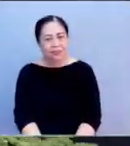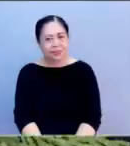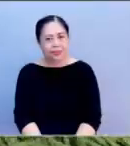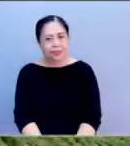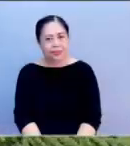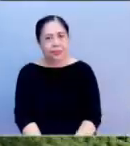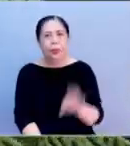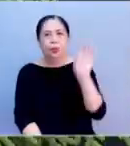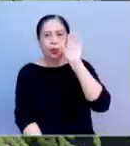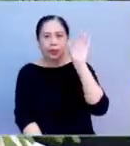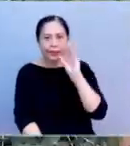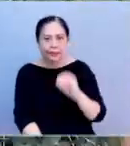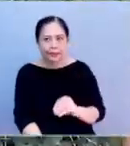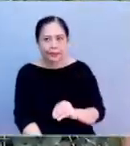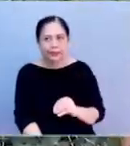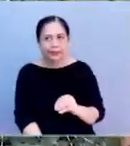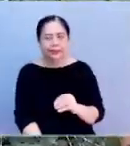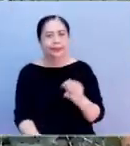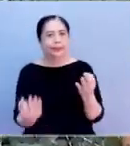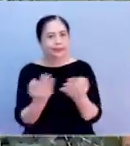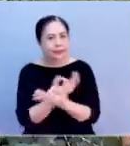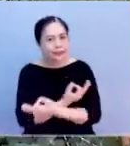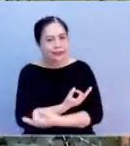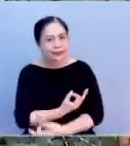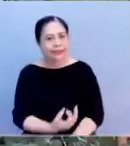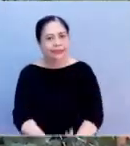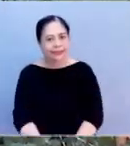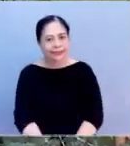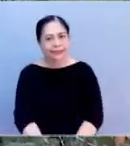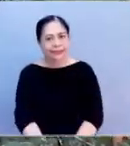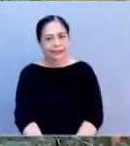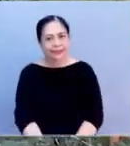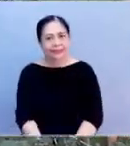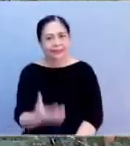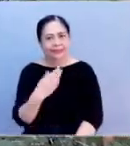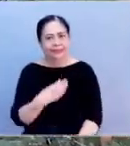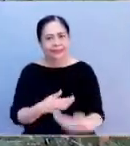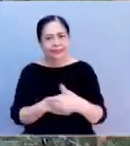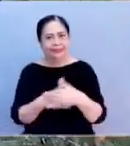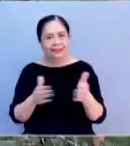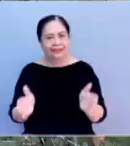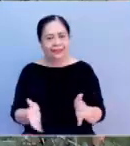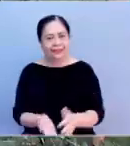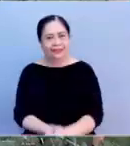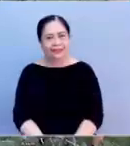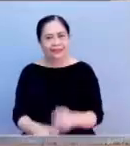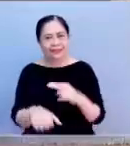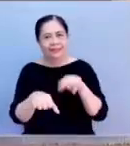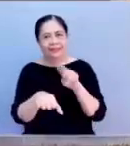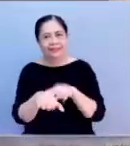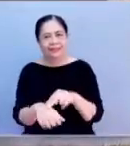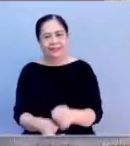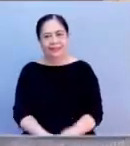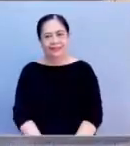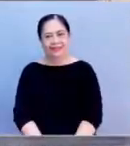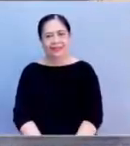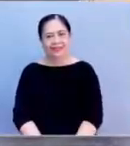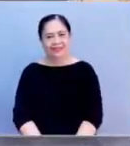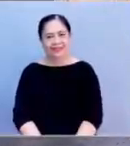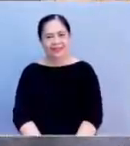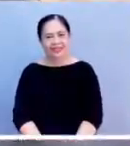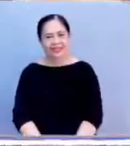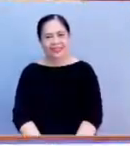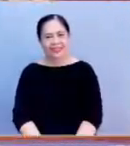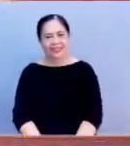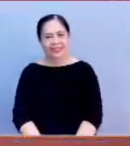Oo, unique. Fresh. Ito yung packaging, no? Yes po. Ganda. More native. Bilakasan mo daw yung boses mo, sabi ng pulis